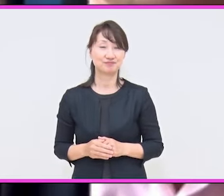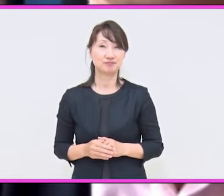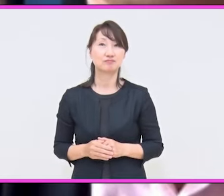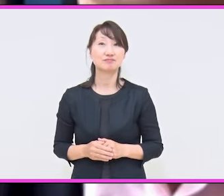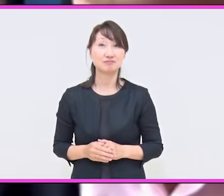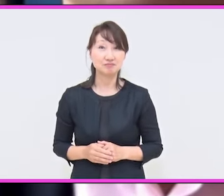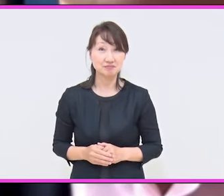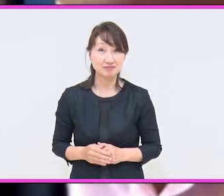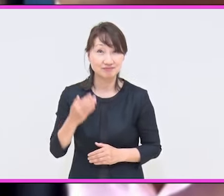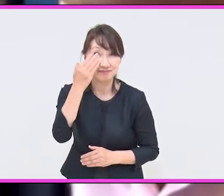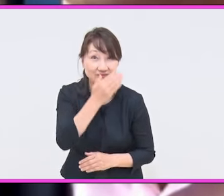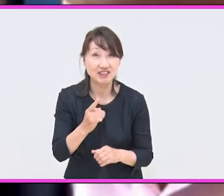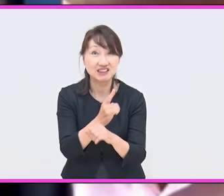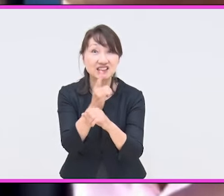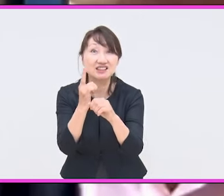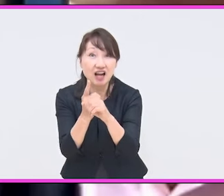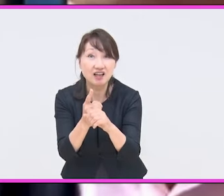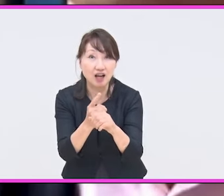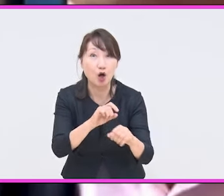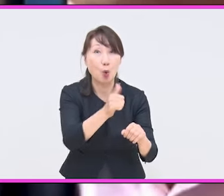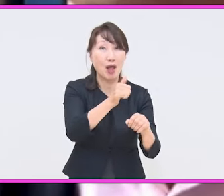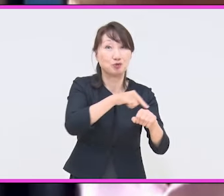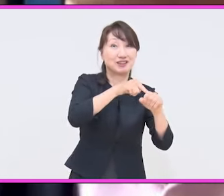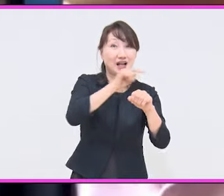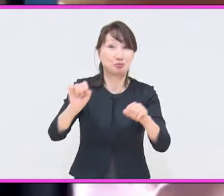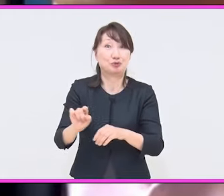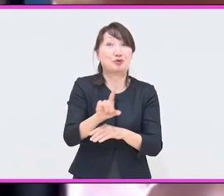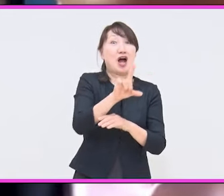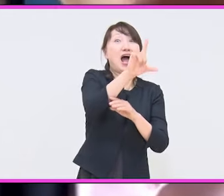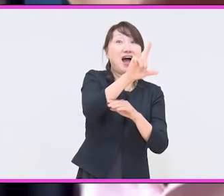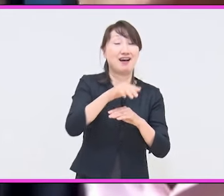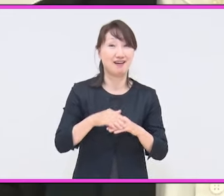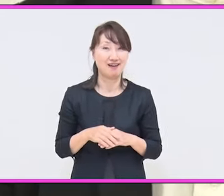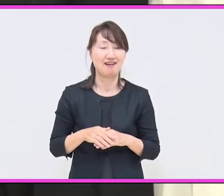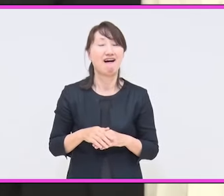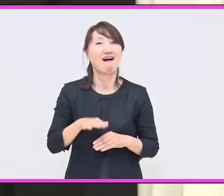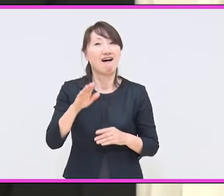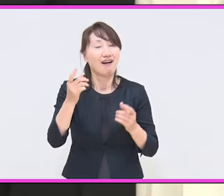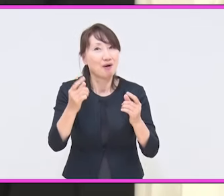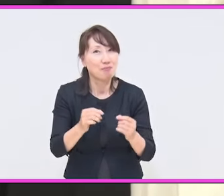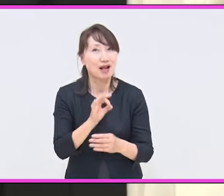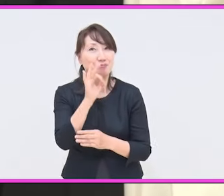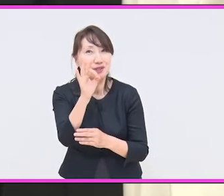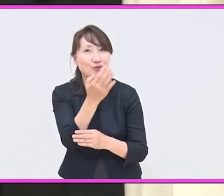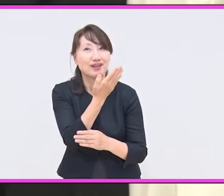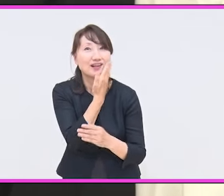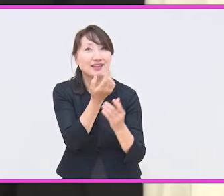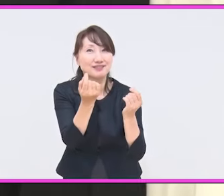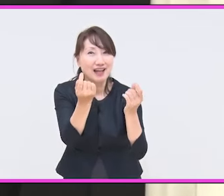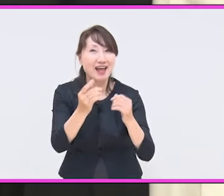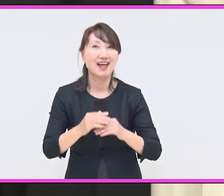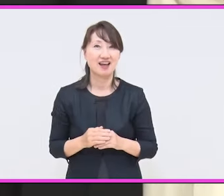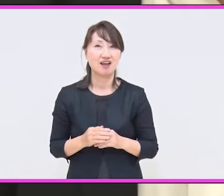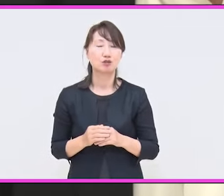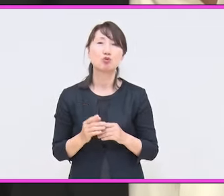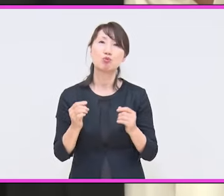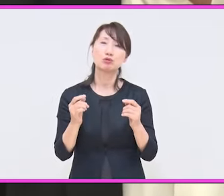1時間が500時間って、向井さん、やっぱり触れることって大事なんですね。 そうですね。で、そうなった